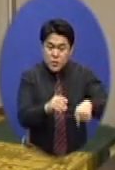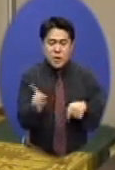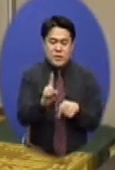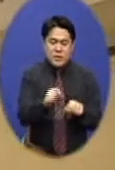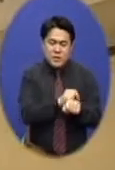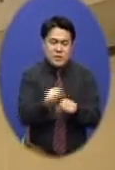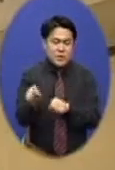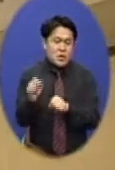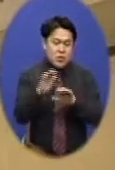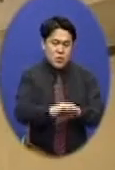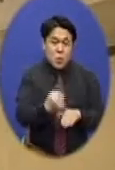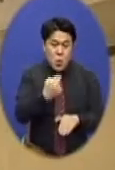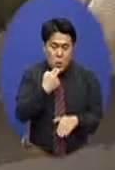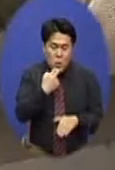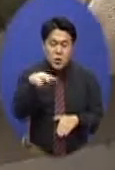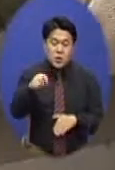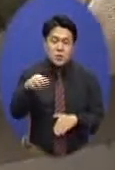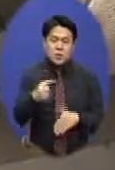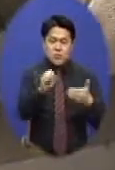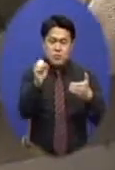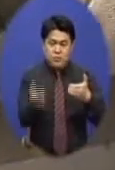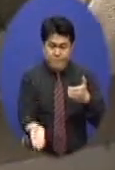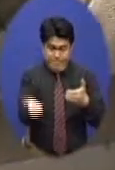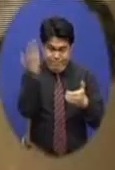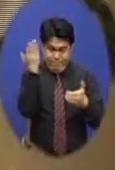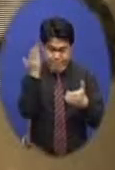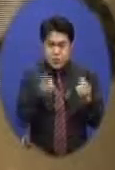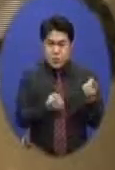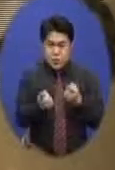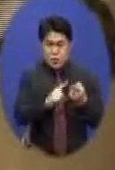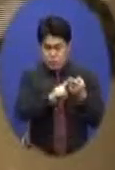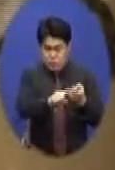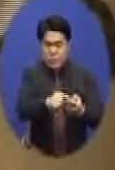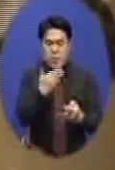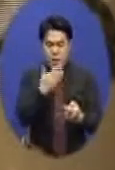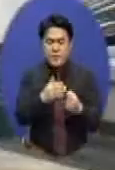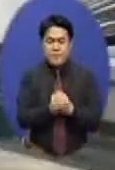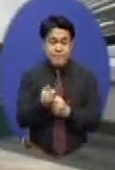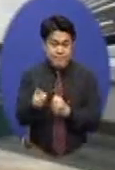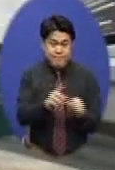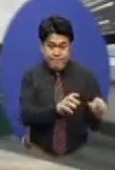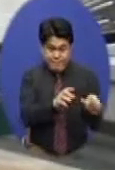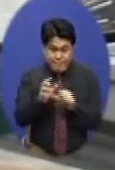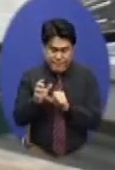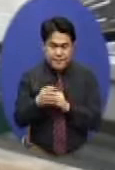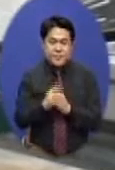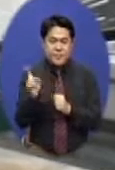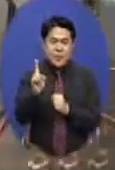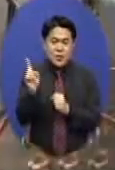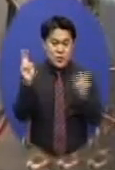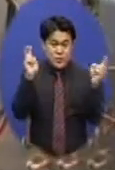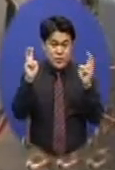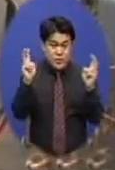않아도 90% 이상의 상대 습도를 유지할 수 있는데요. 고습도 유니쿨러는 한 개 업체의 기술